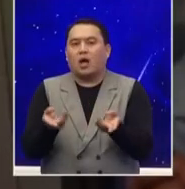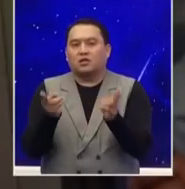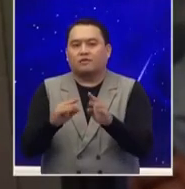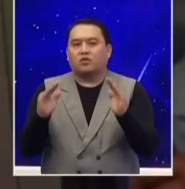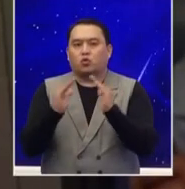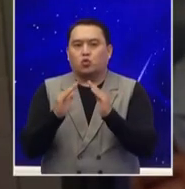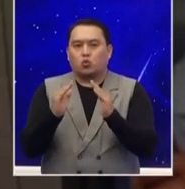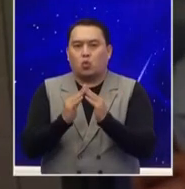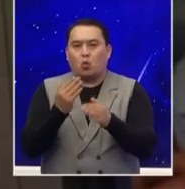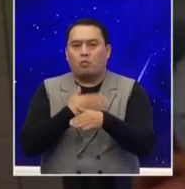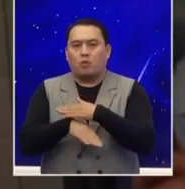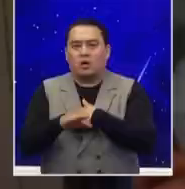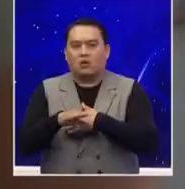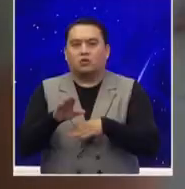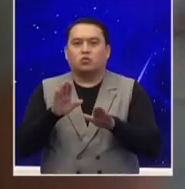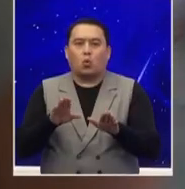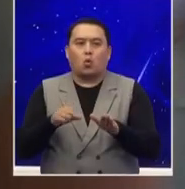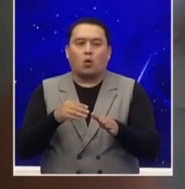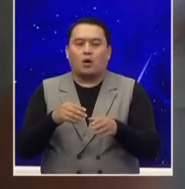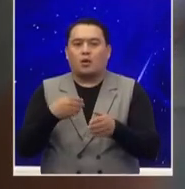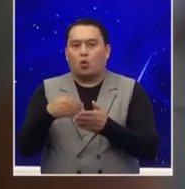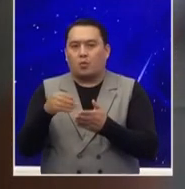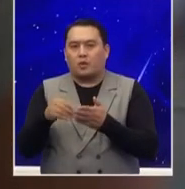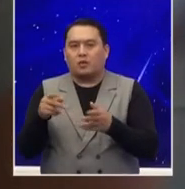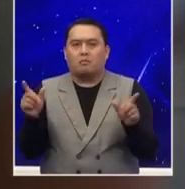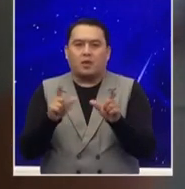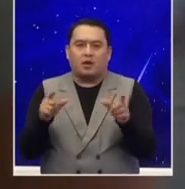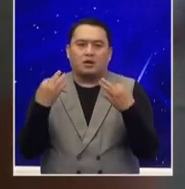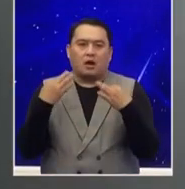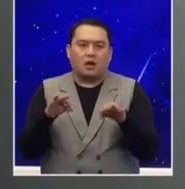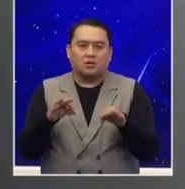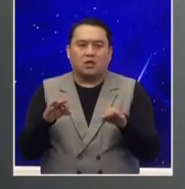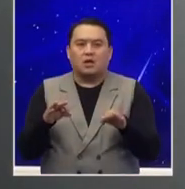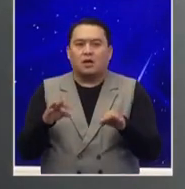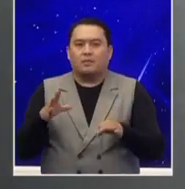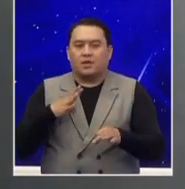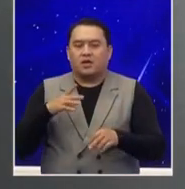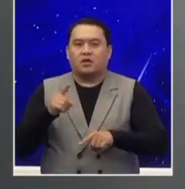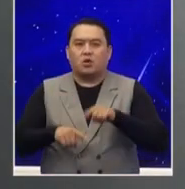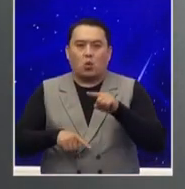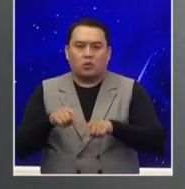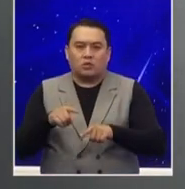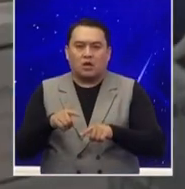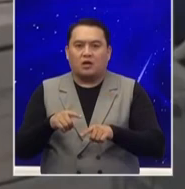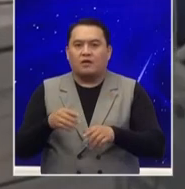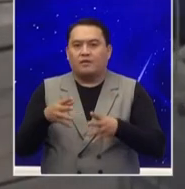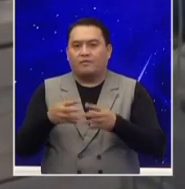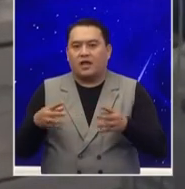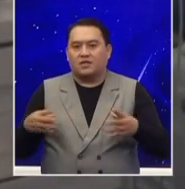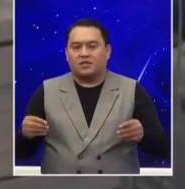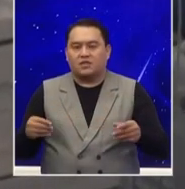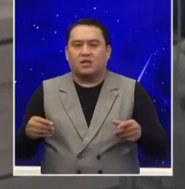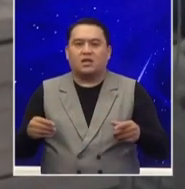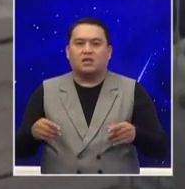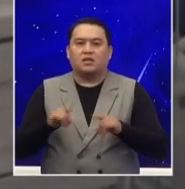дома покидая его лишь для закупок первой необходимости работы посещения близких в отличие от весеннего карантина